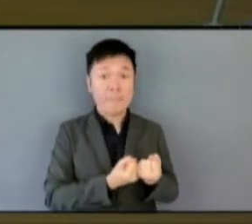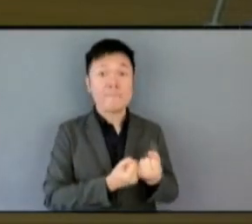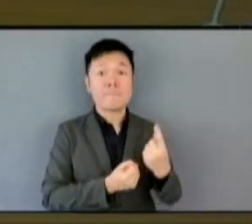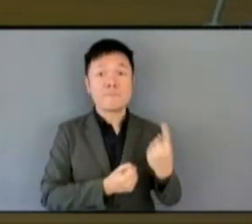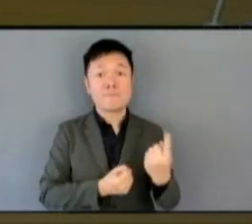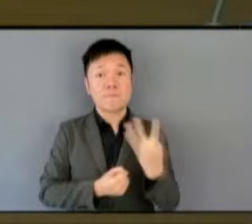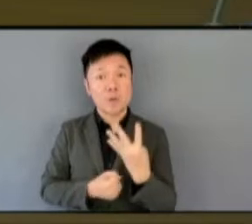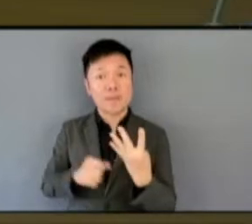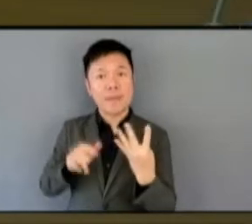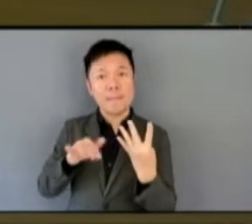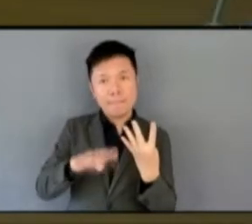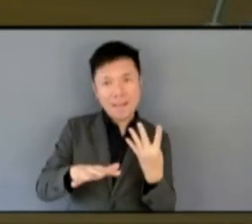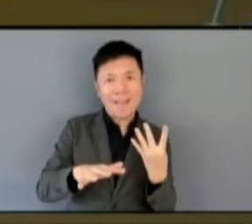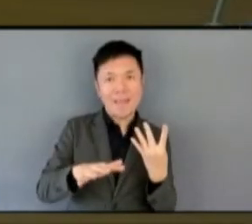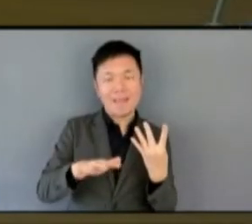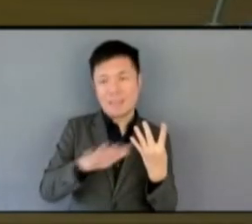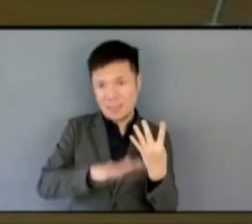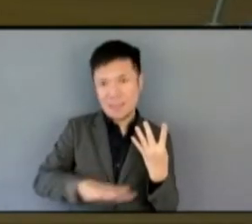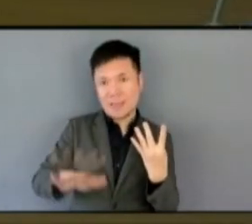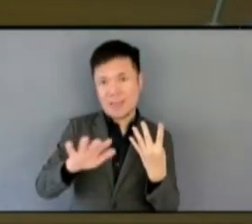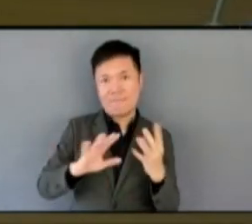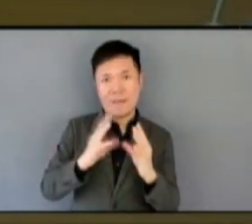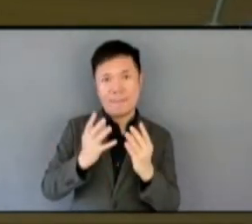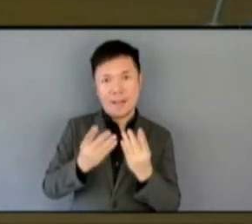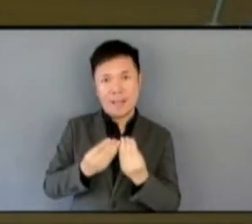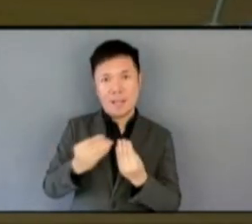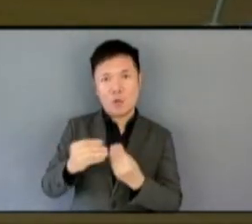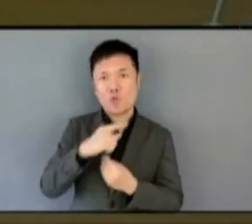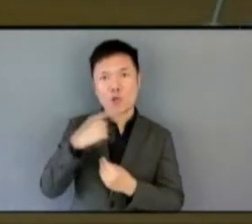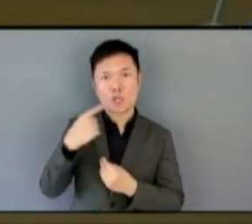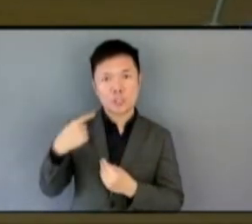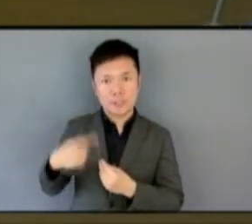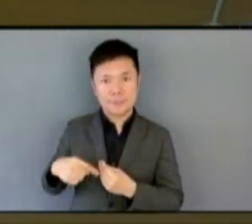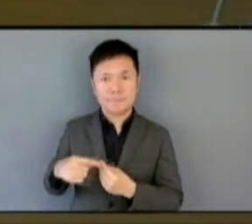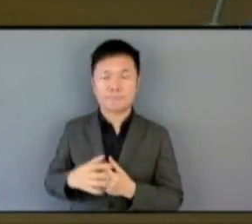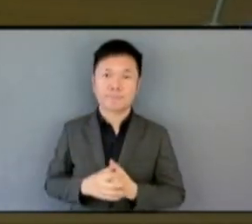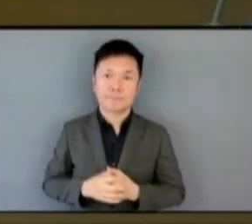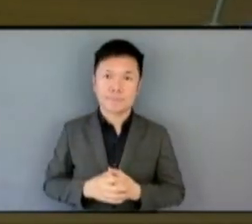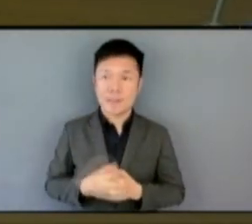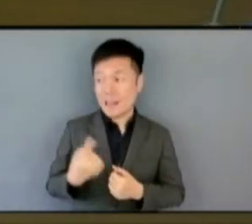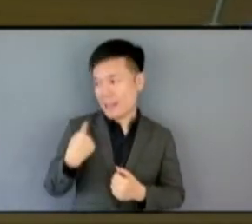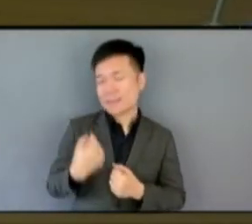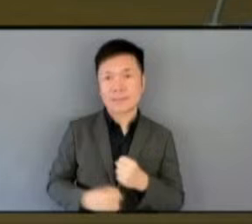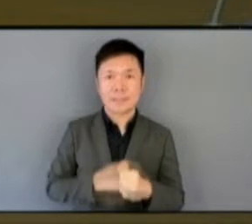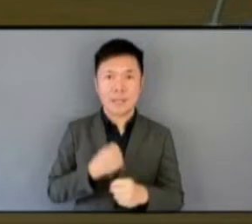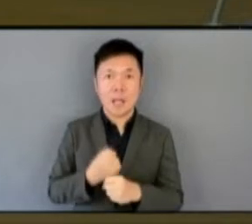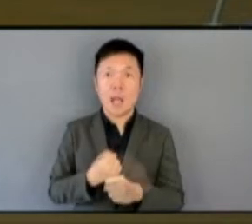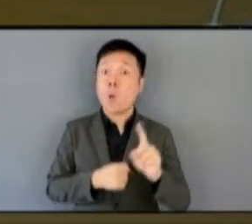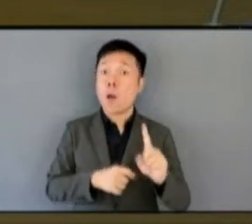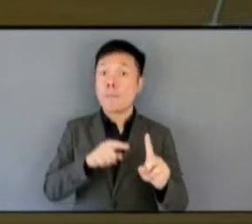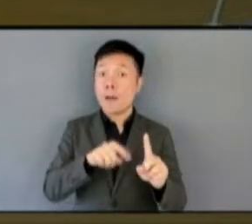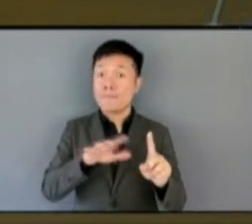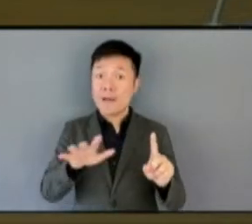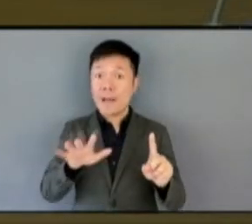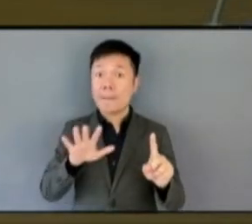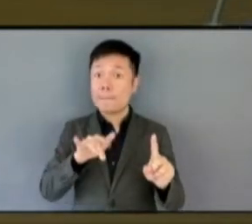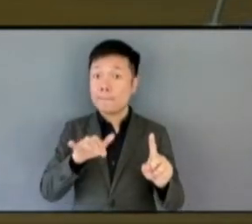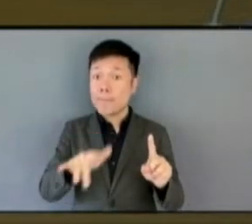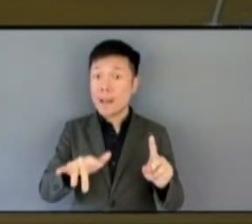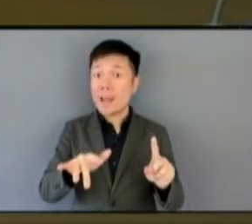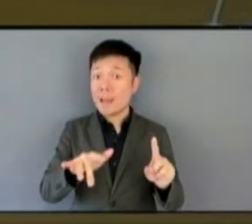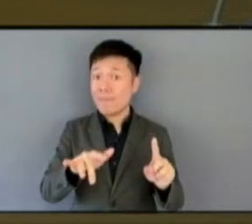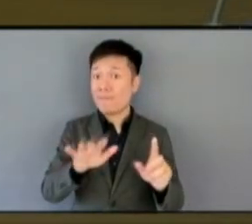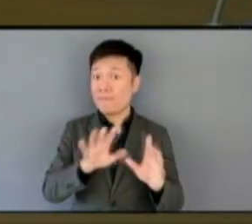средствами. Работа по поддержке семей с детьми будет продолжена в рамках разрабатываемого нового